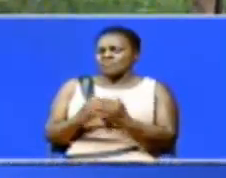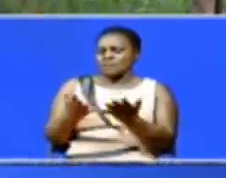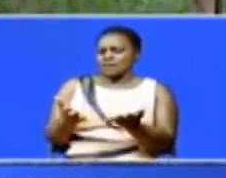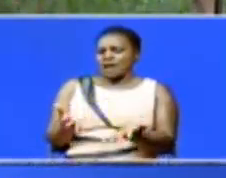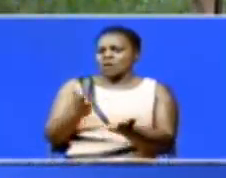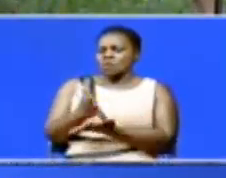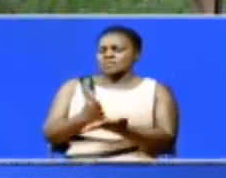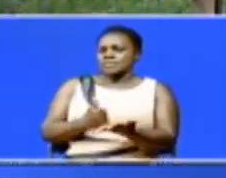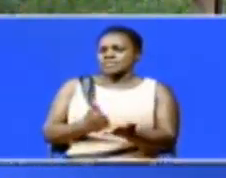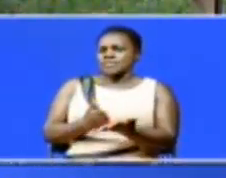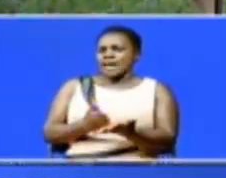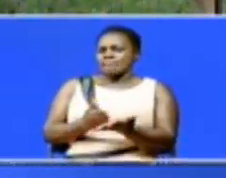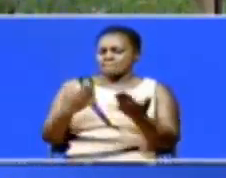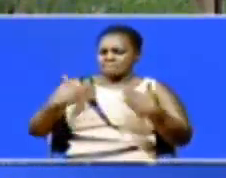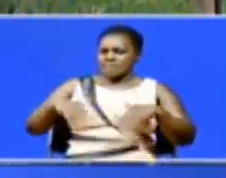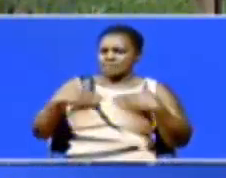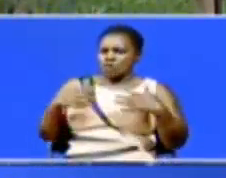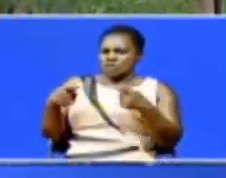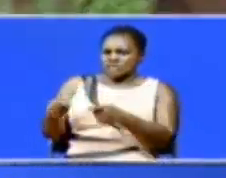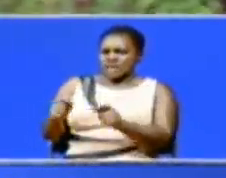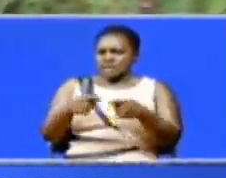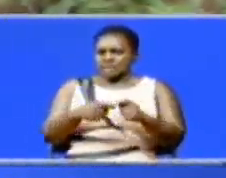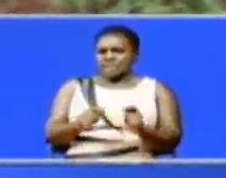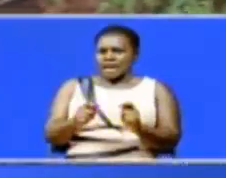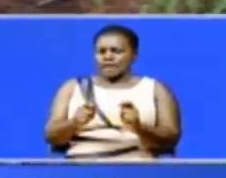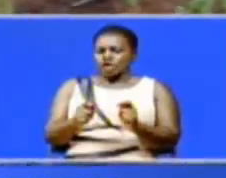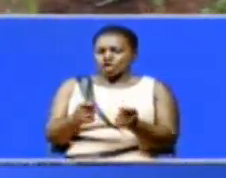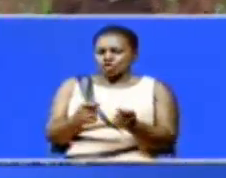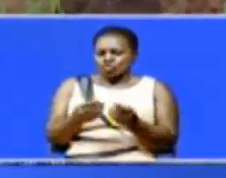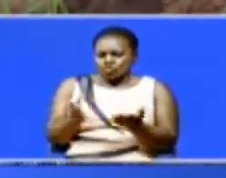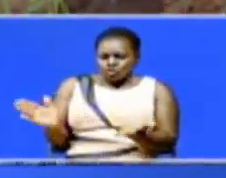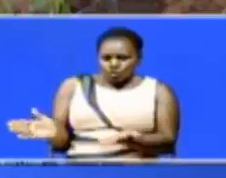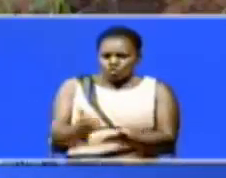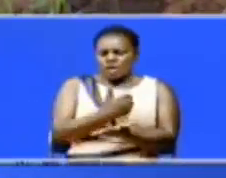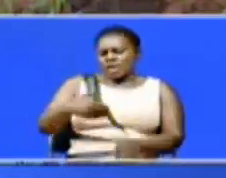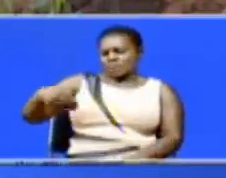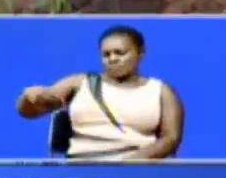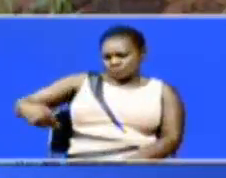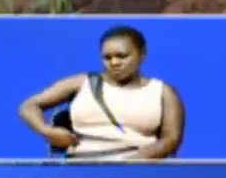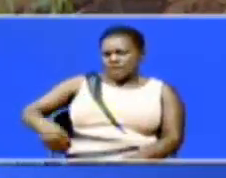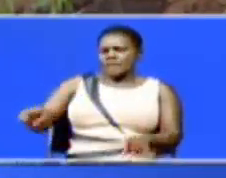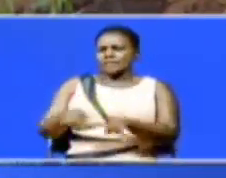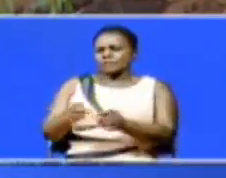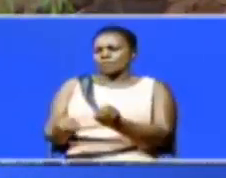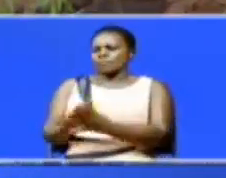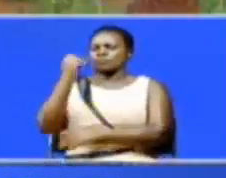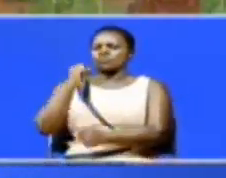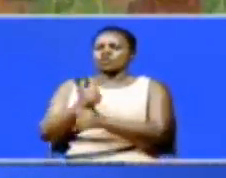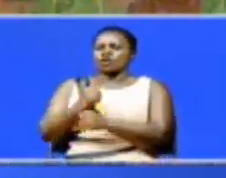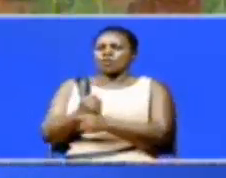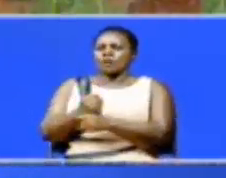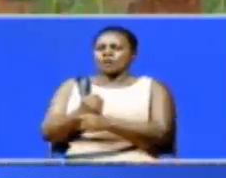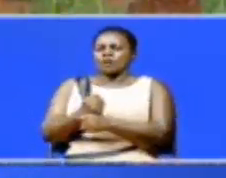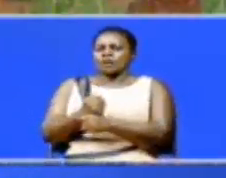Sasa baadhi ya wanakijiji wanajikakamua kuangamiza baa la njaa na pia kubuni nafasi za ajira. Watu ambapo wanakaa